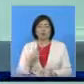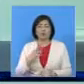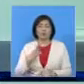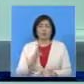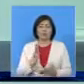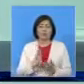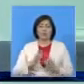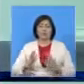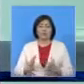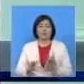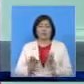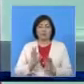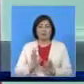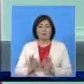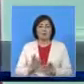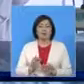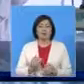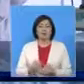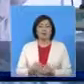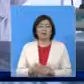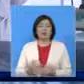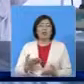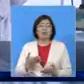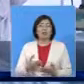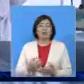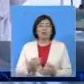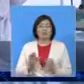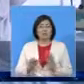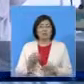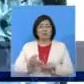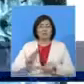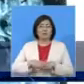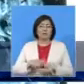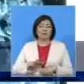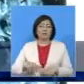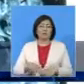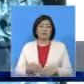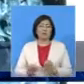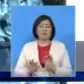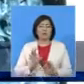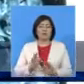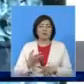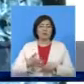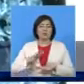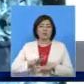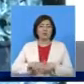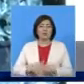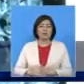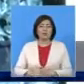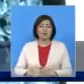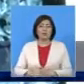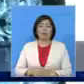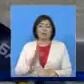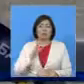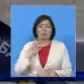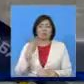сознании. Если у одной состояние оценивается как средней степени тяжести, то у другой – стабильно тяжелое. Женщина